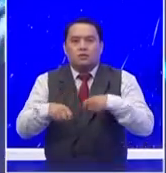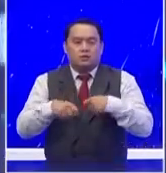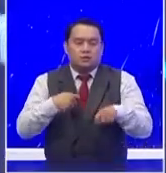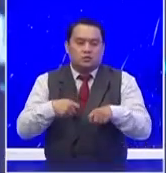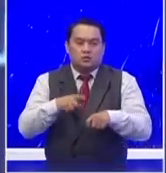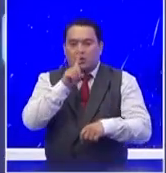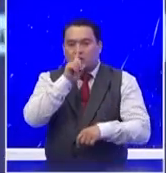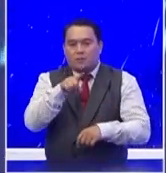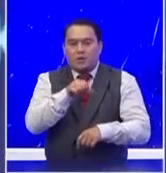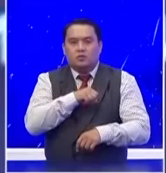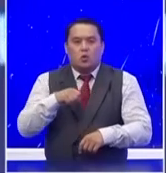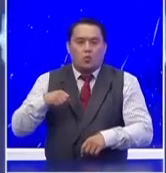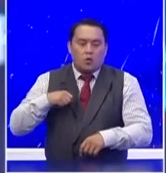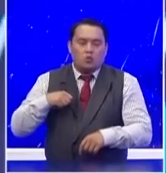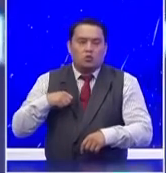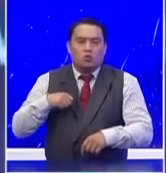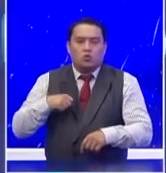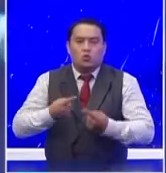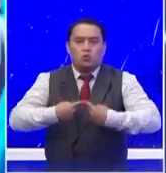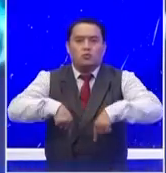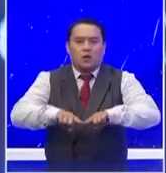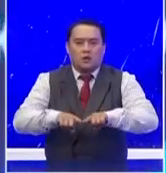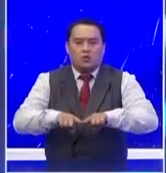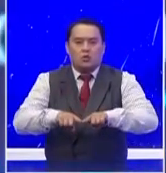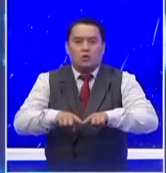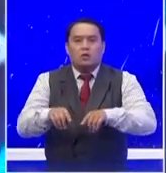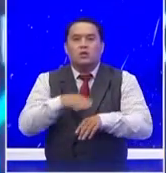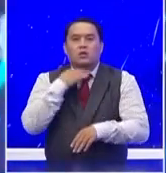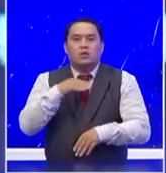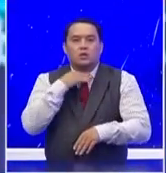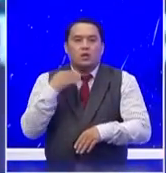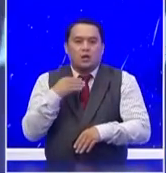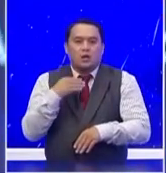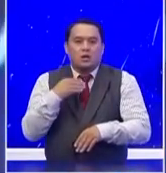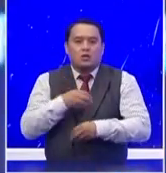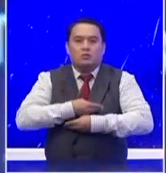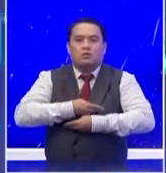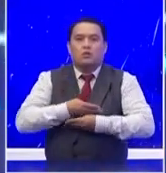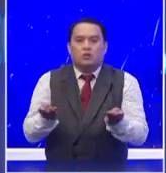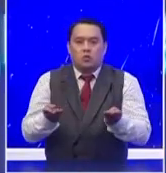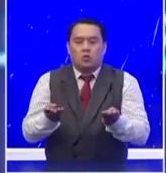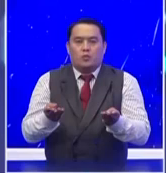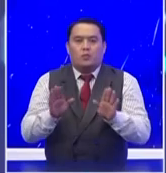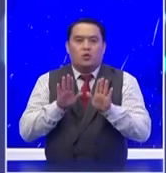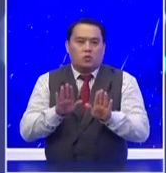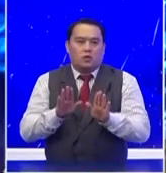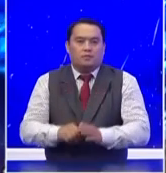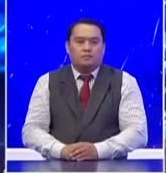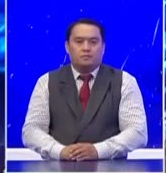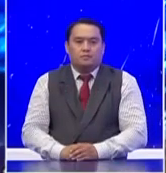жасамайды. Құрбандық шалу рәсімін ұйымдастыру және құрбан еттерін мұқтаж жандарға үлестіріп беру ғана.